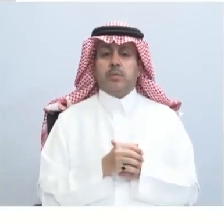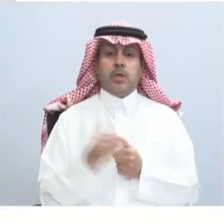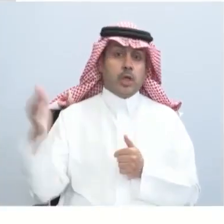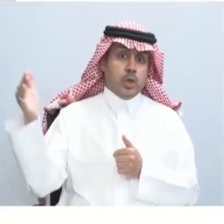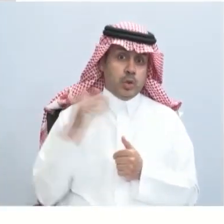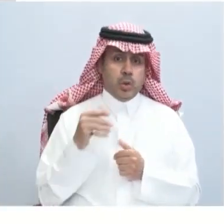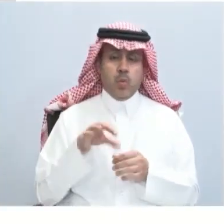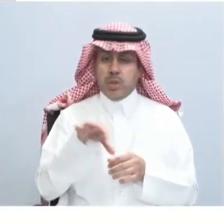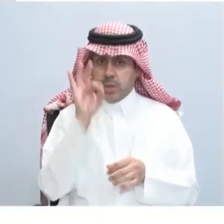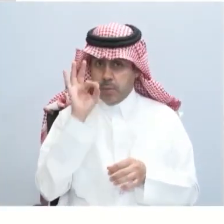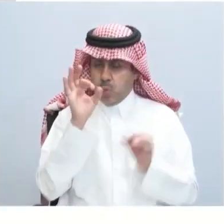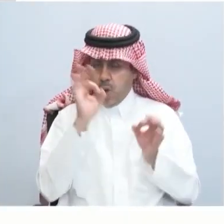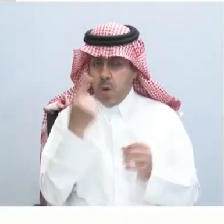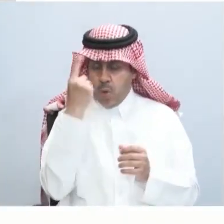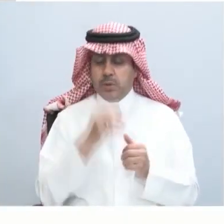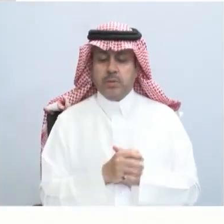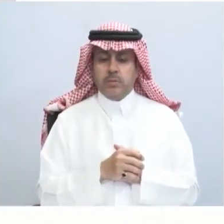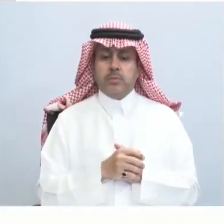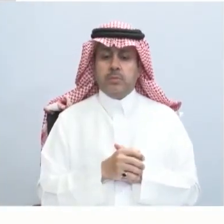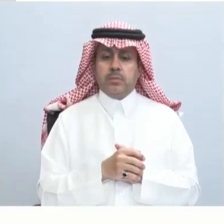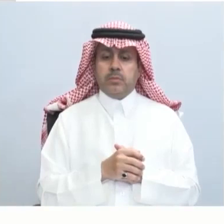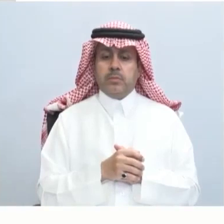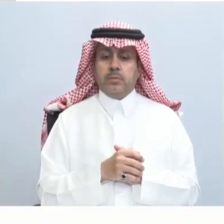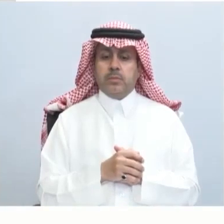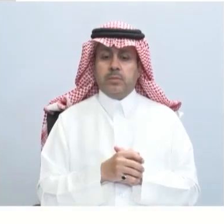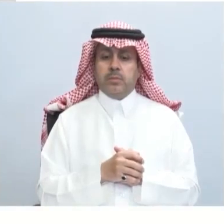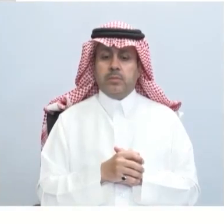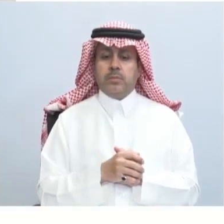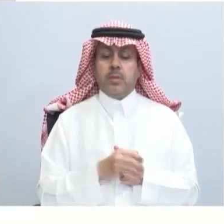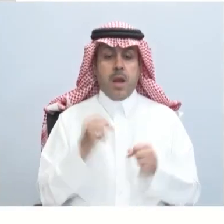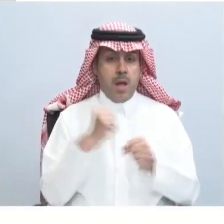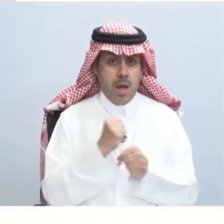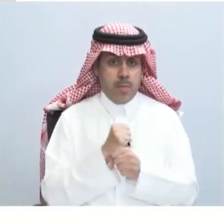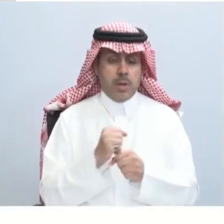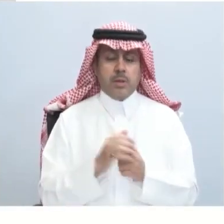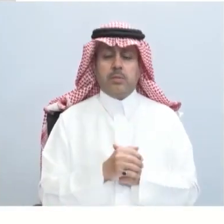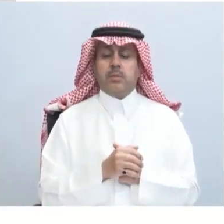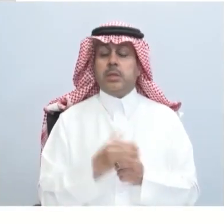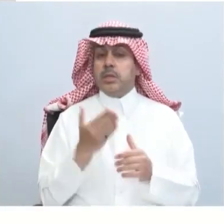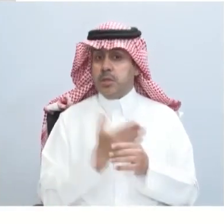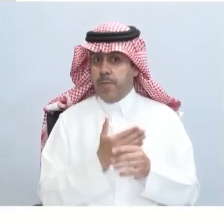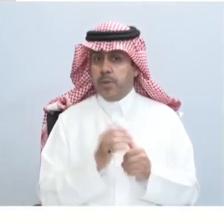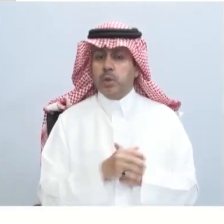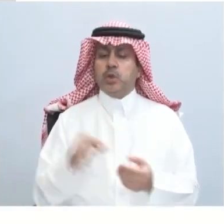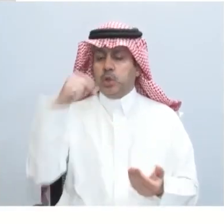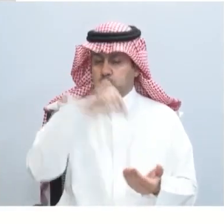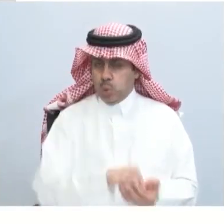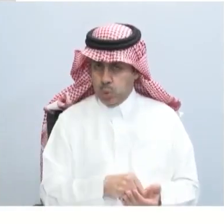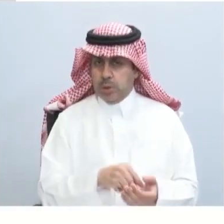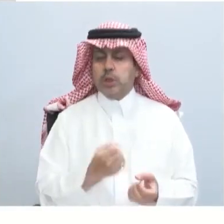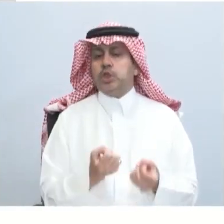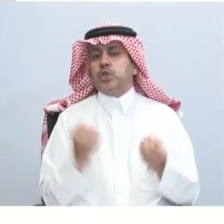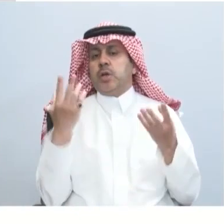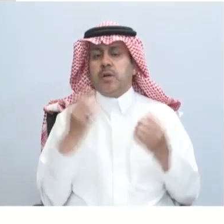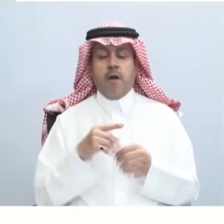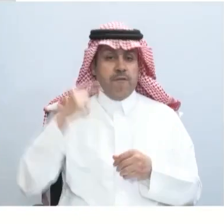تعالى واستنبط ايه واحده على ذلكم العمل الصالح الذي يكون سببا لدخول الجنه